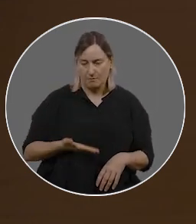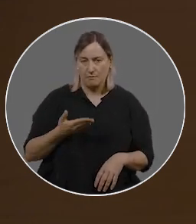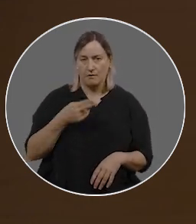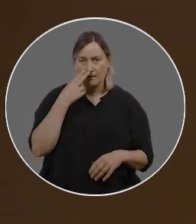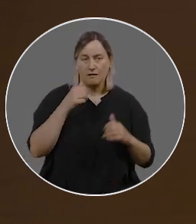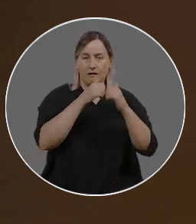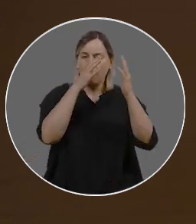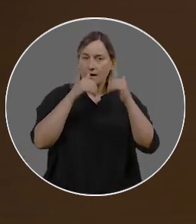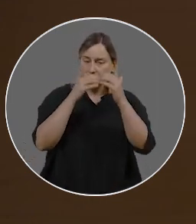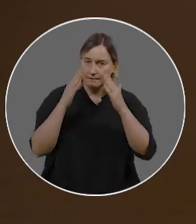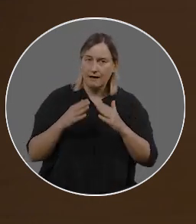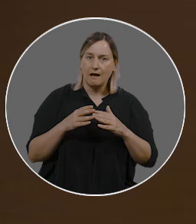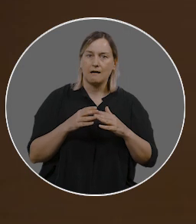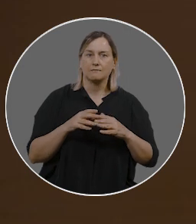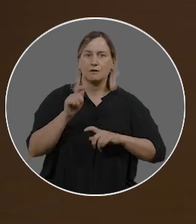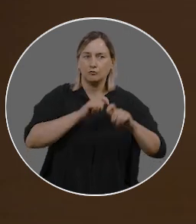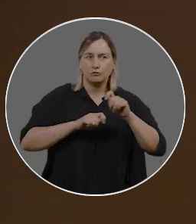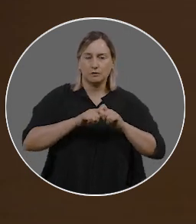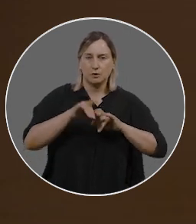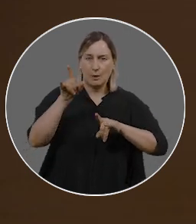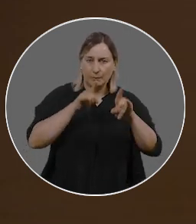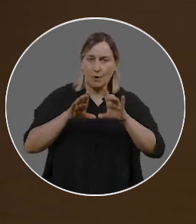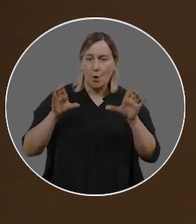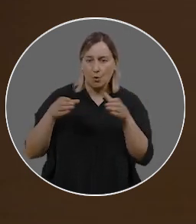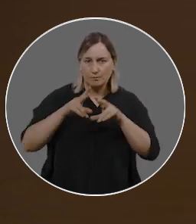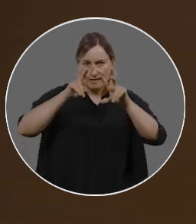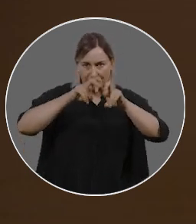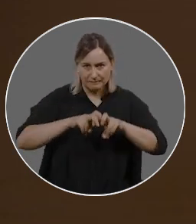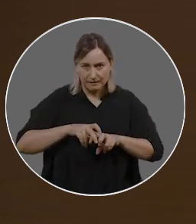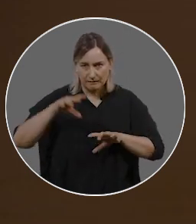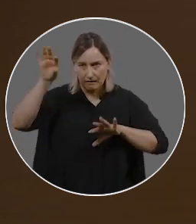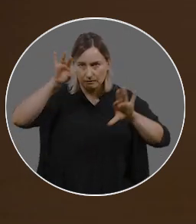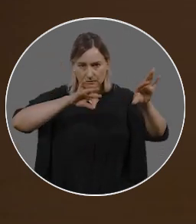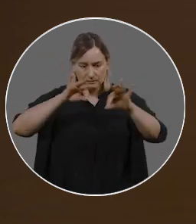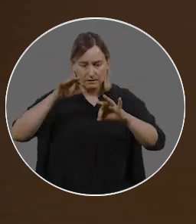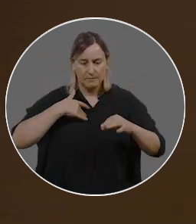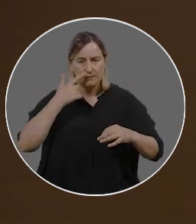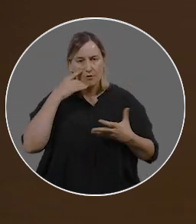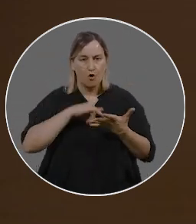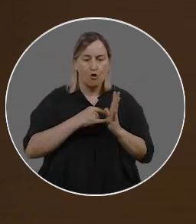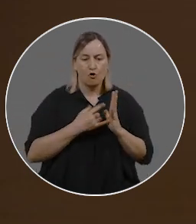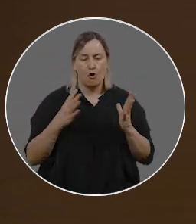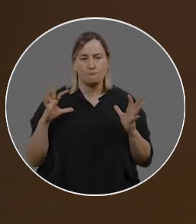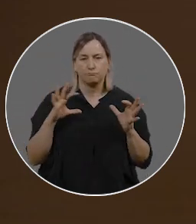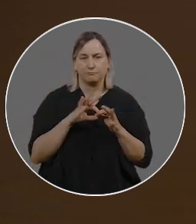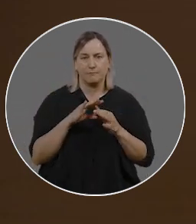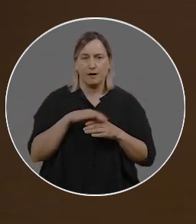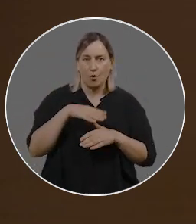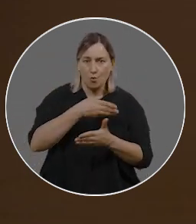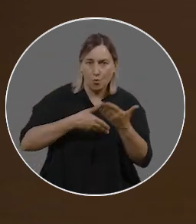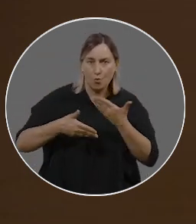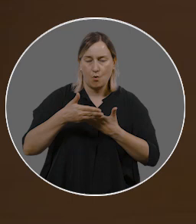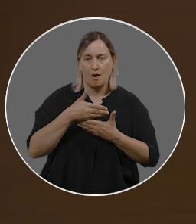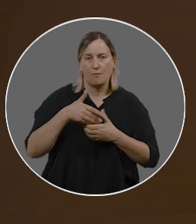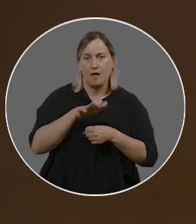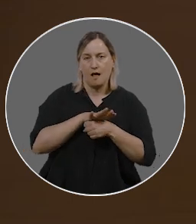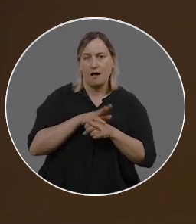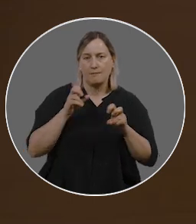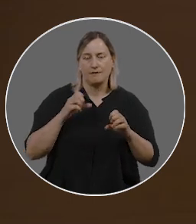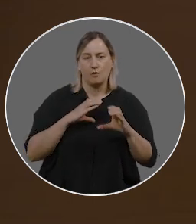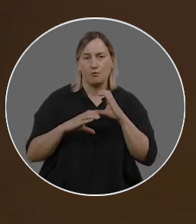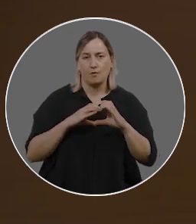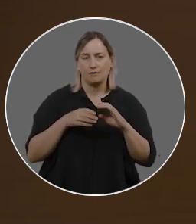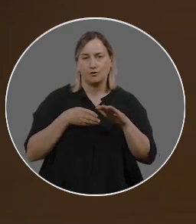entitats, associacions, etc., grups de recerca, i veure com podem trobar encaixos per col·laborar en l'àmbit de la